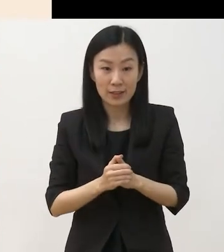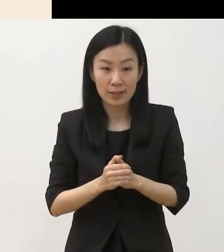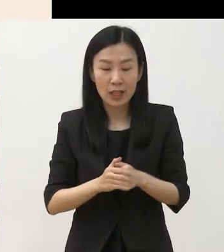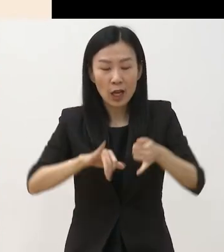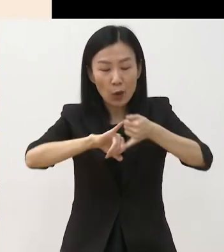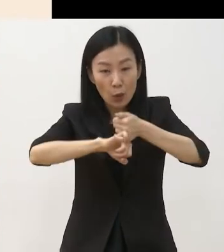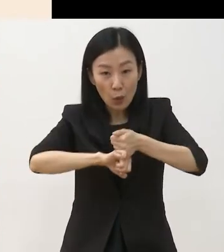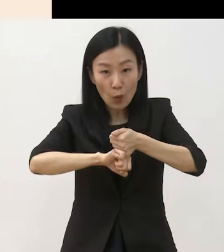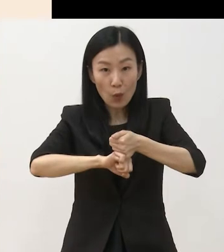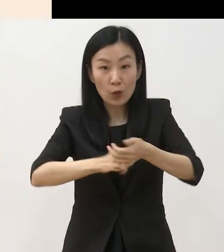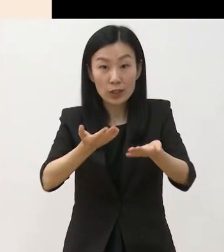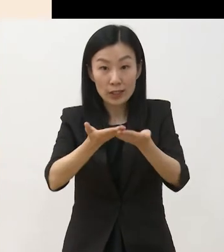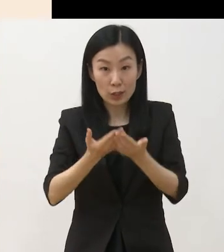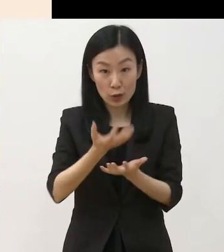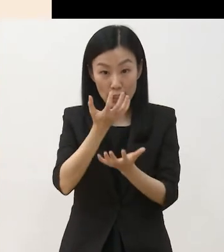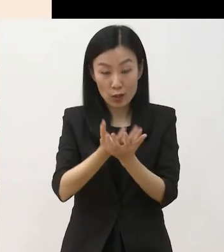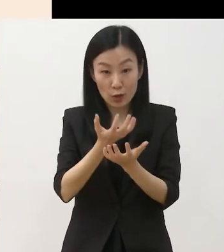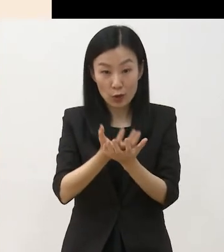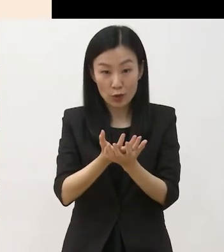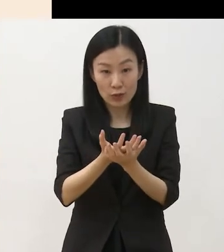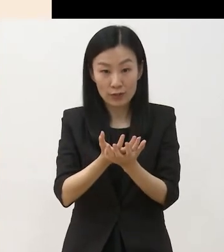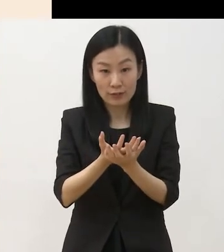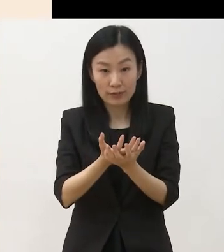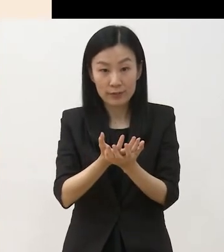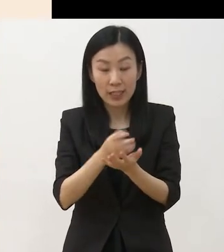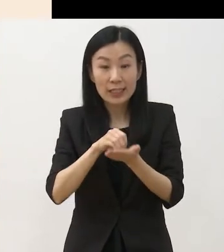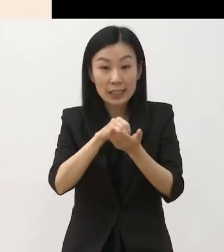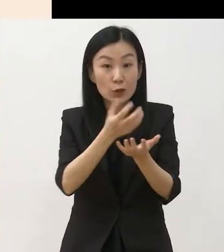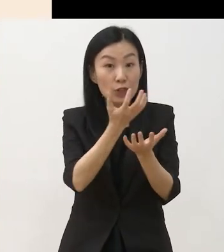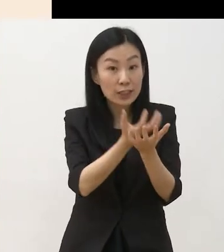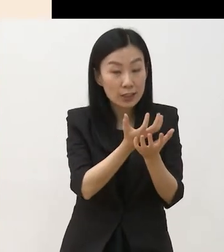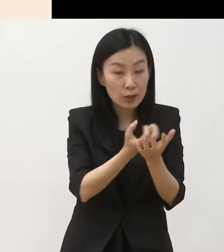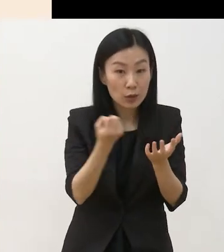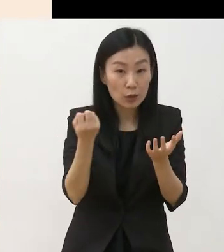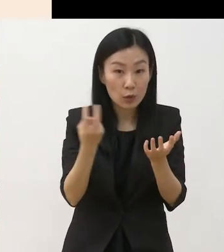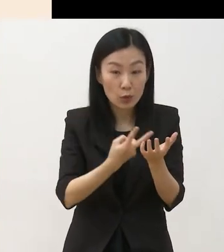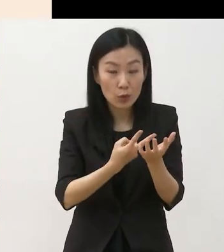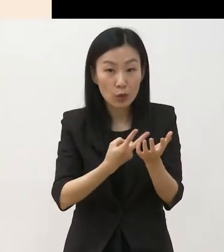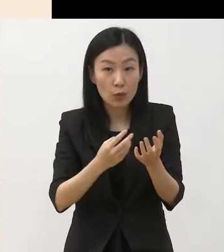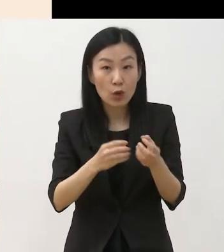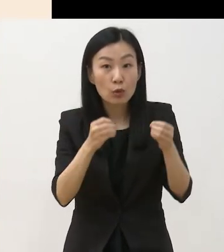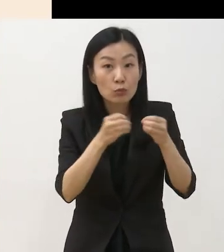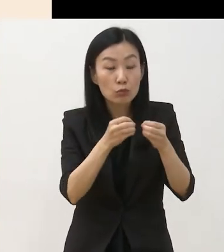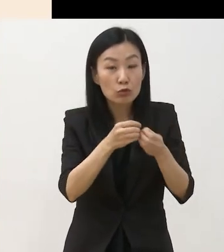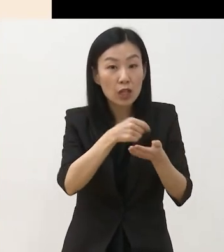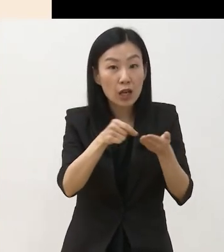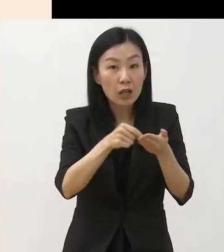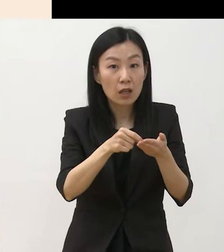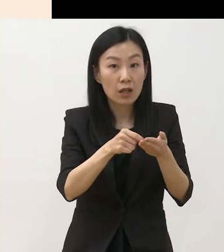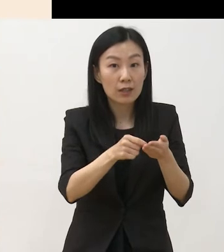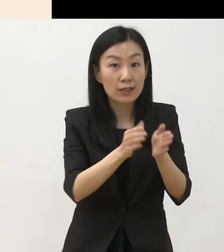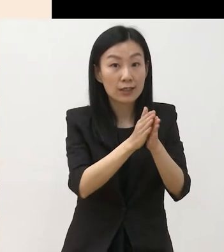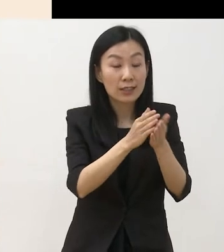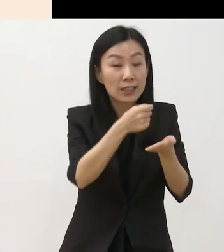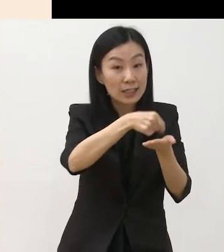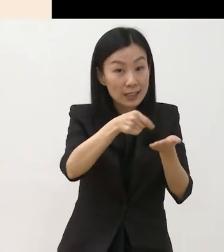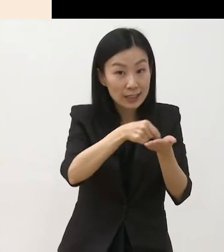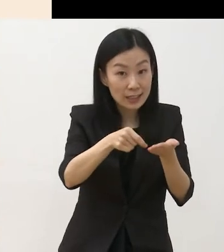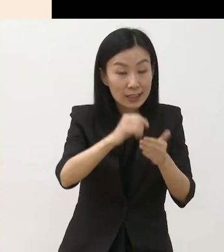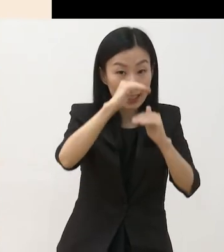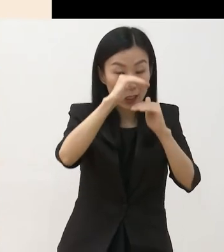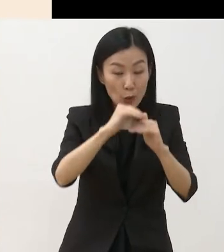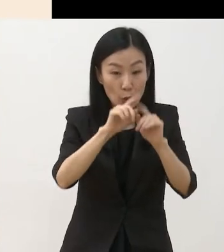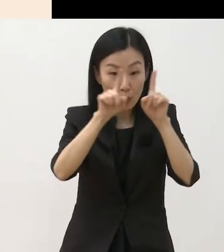제출 서류로는 지원 신청서, 그다음에 문학에 있어서는 원고, 그다음에 시각 예술에